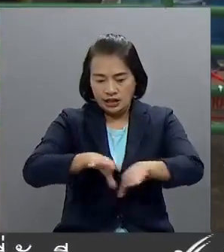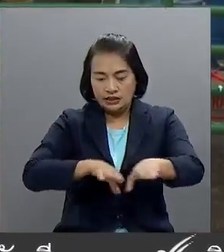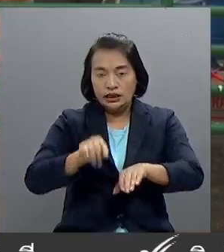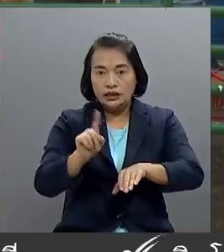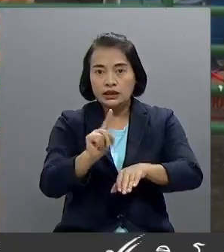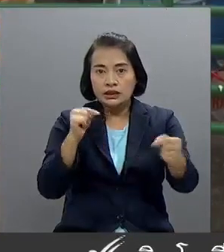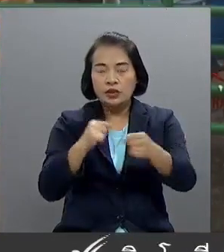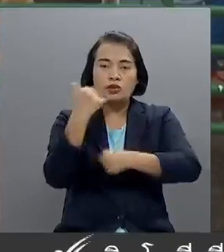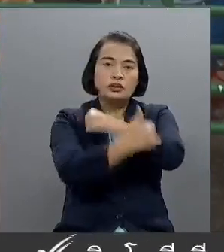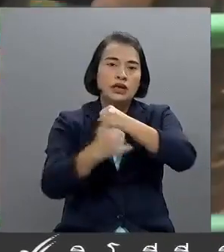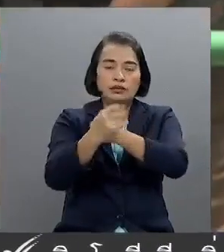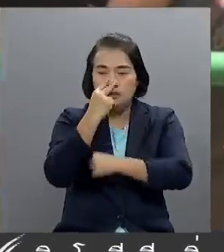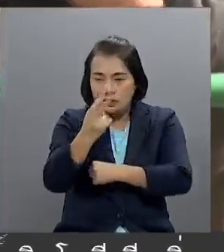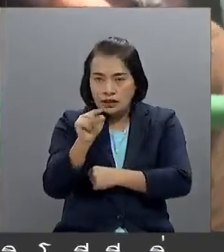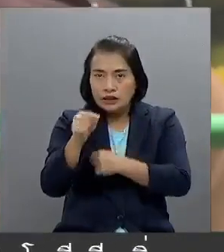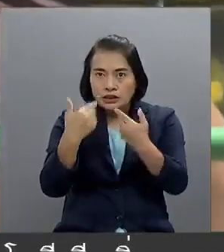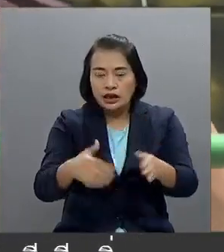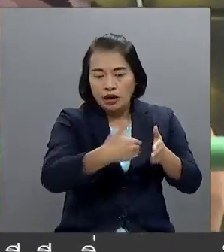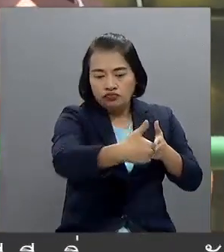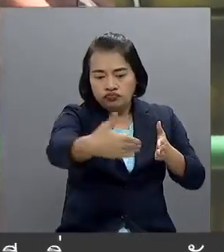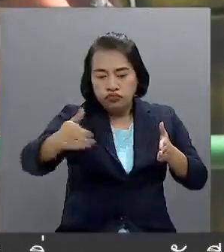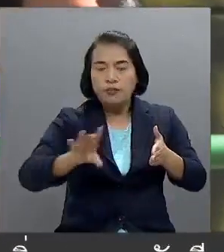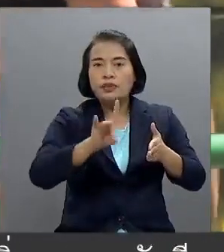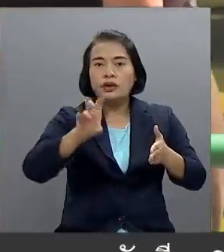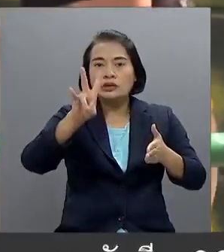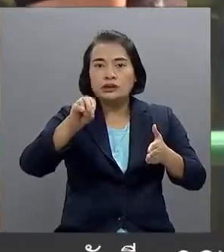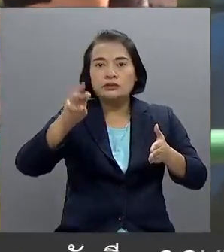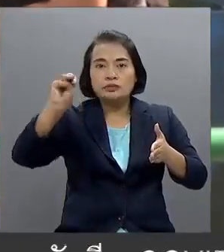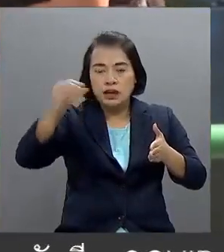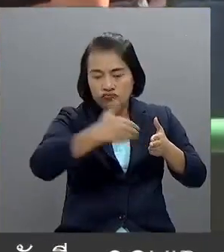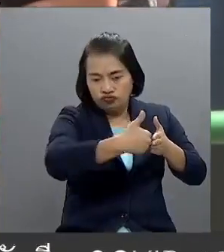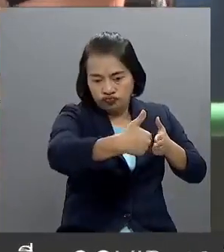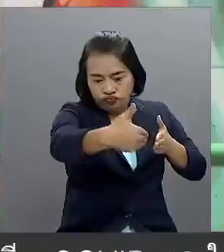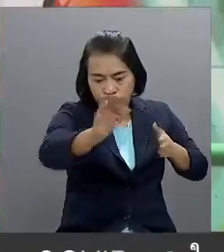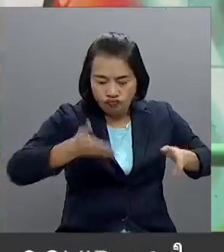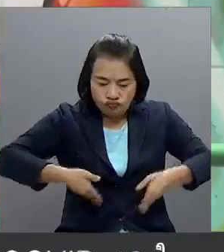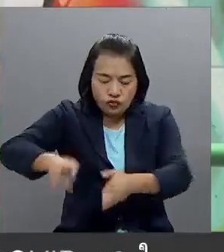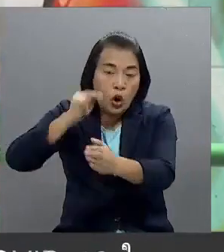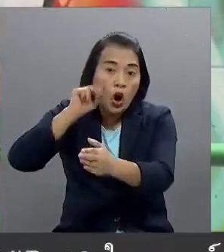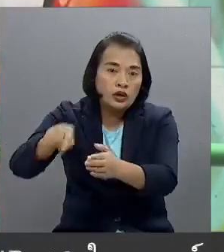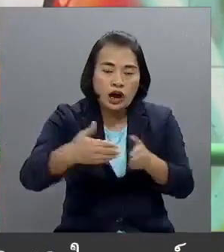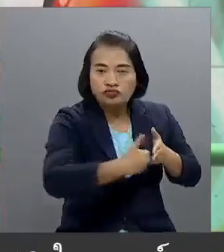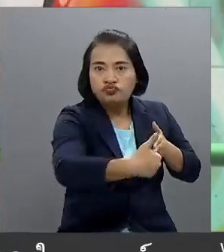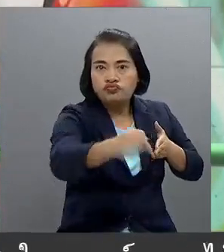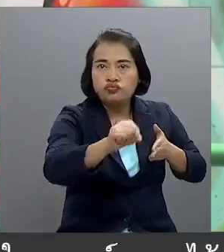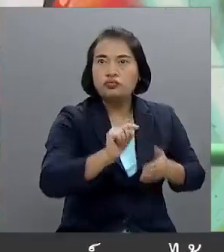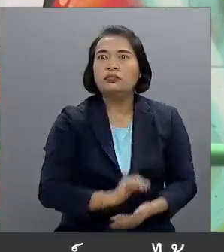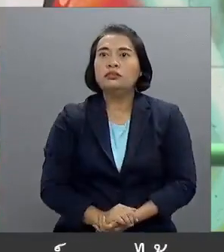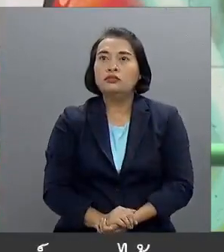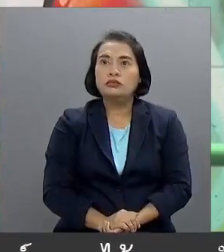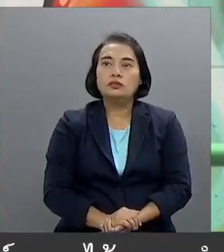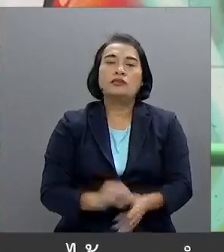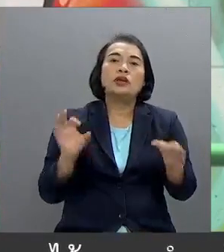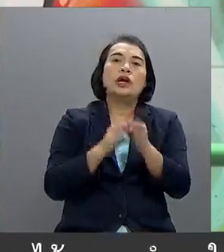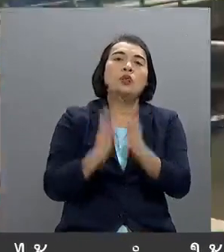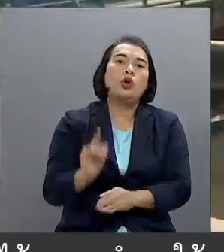ำแพงยาว170เมตรริมคลองที่มุ่งไปทางชุมชนบ้านแบบยังเป็นพื้นที่ปล่อยของศิลปินหน้าใหม่ที่ผ่